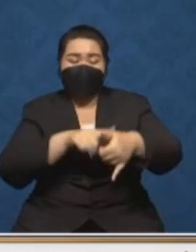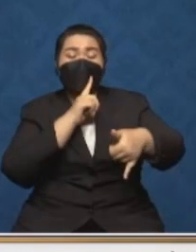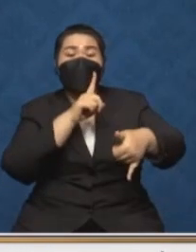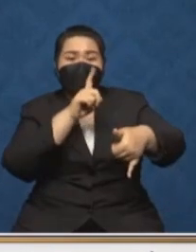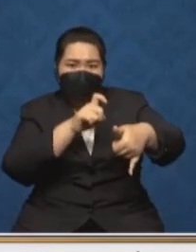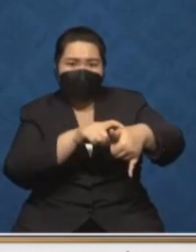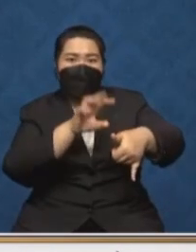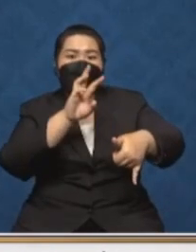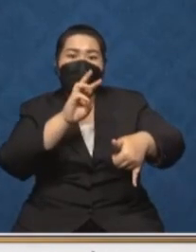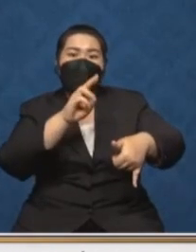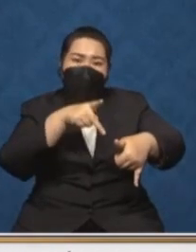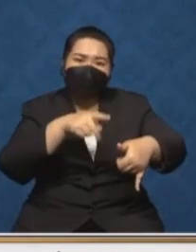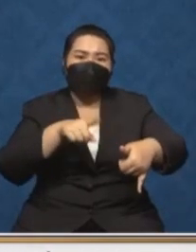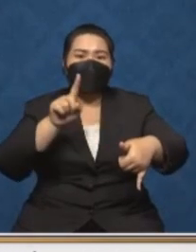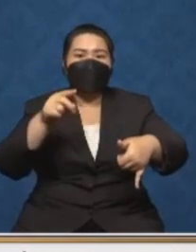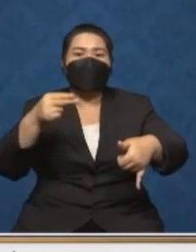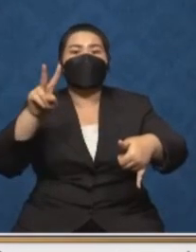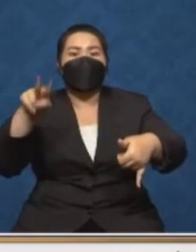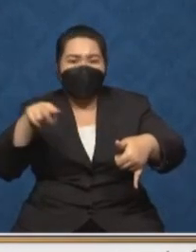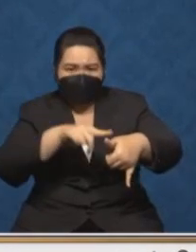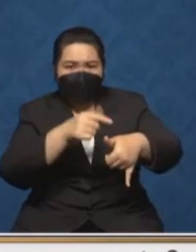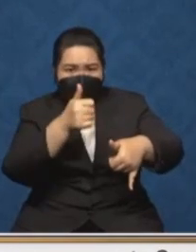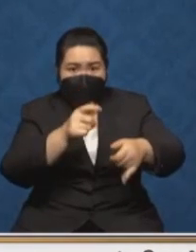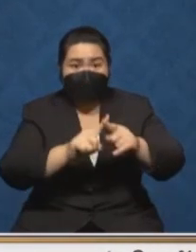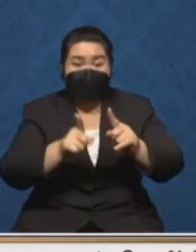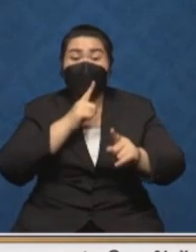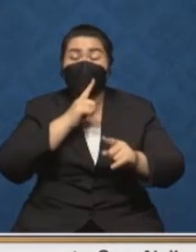ที่สำคัญเจ้าของลายหนึ่ง